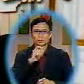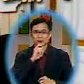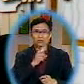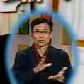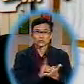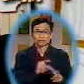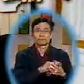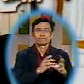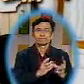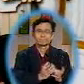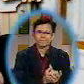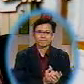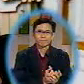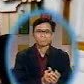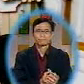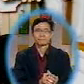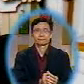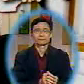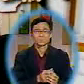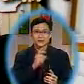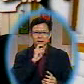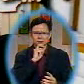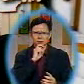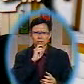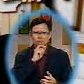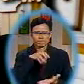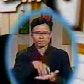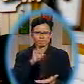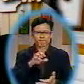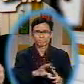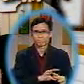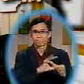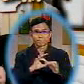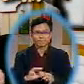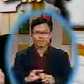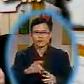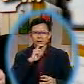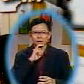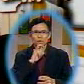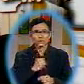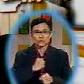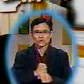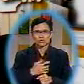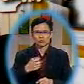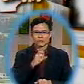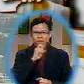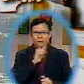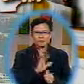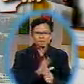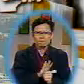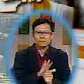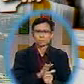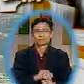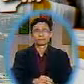咧，有一個所謂叫做一站式，而且咧甚至係咧有呢個就業主任咧貼身嘅服務嘅。